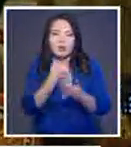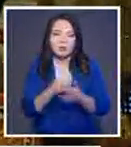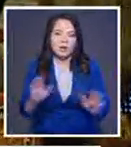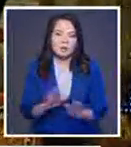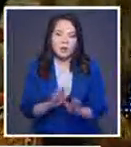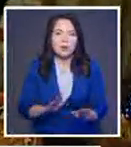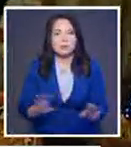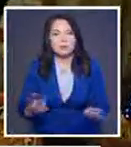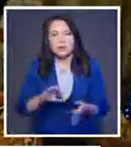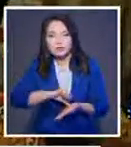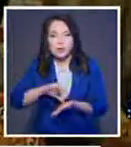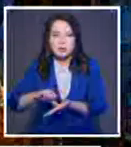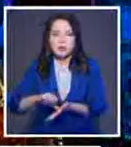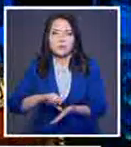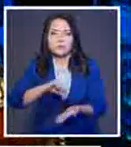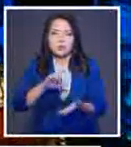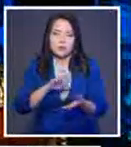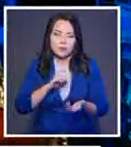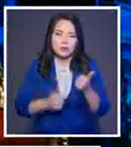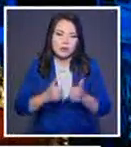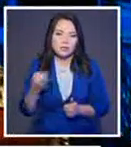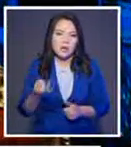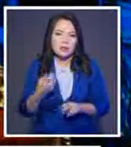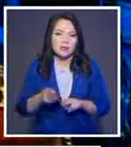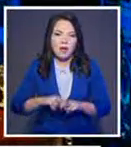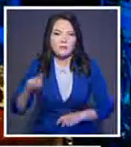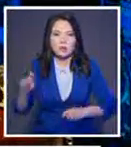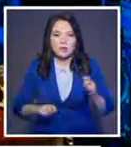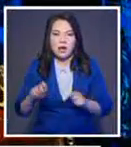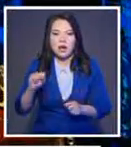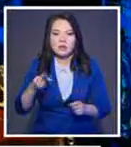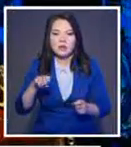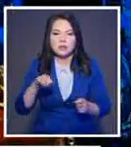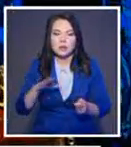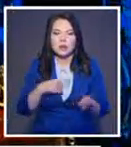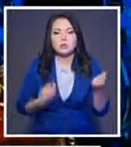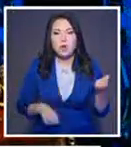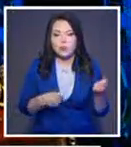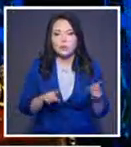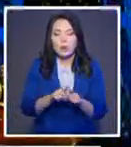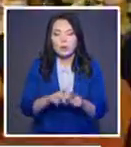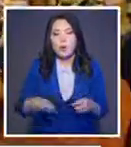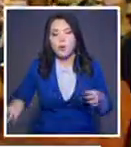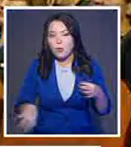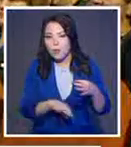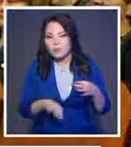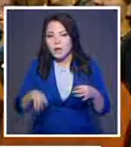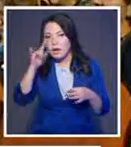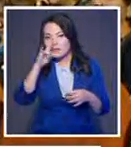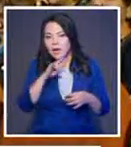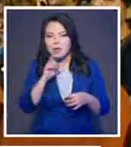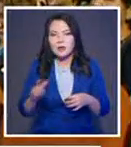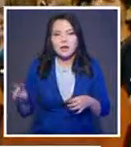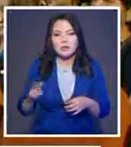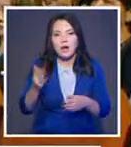және эстрадалық вокал номинациялары бойынша бақ сынады. Фестиваль аясында Алатауды жаңғыртқан домбыра мен қомызым атты қазақ-қырғыз елінің